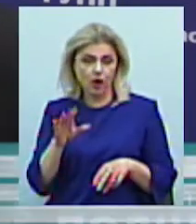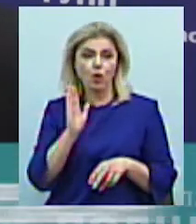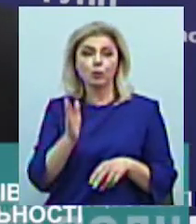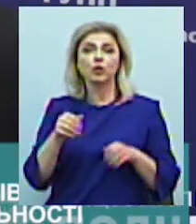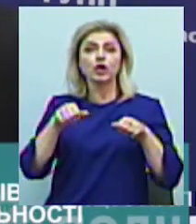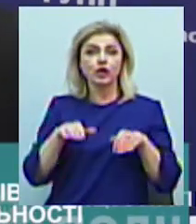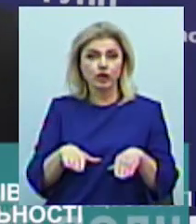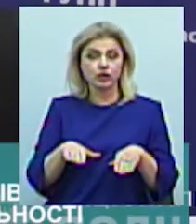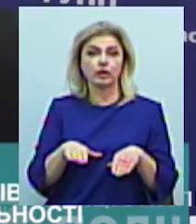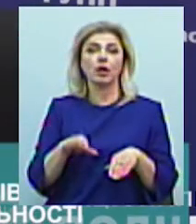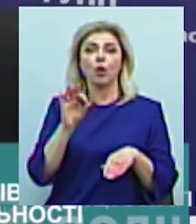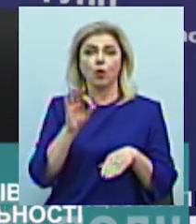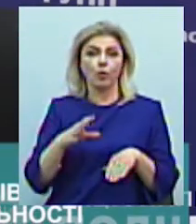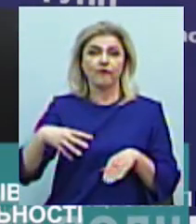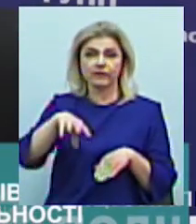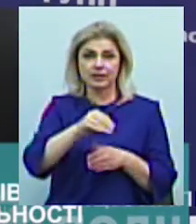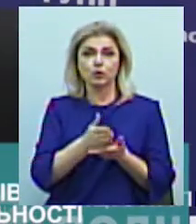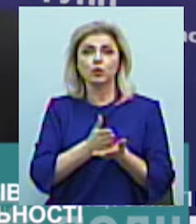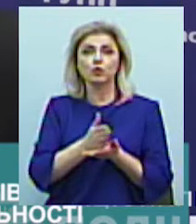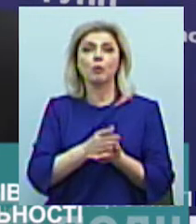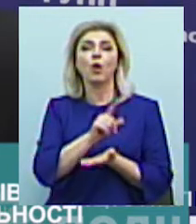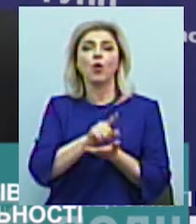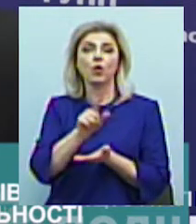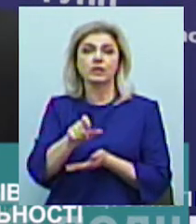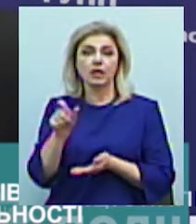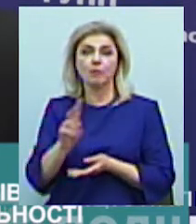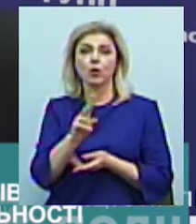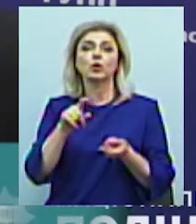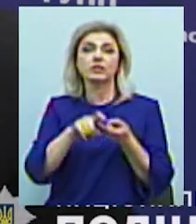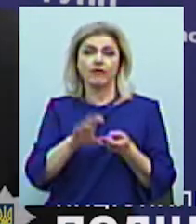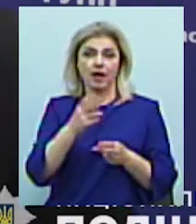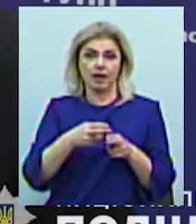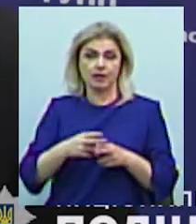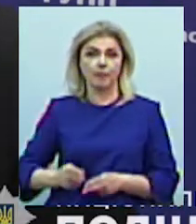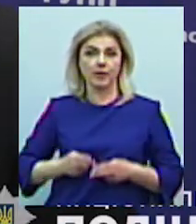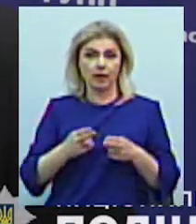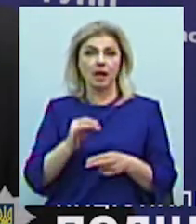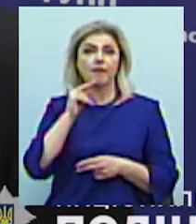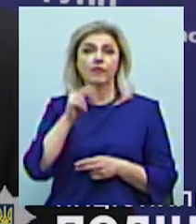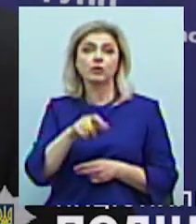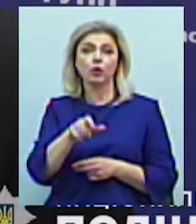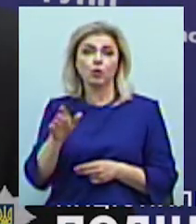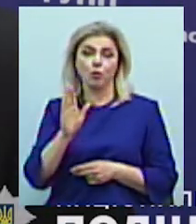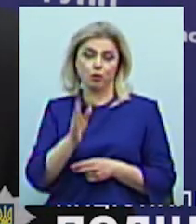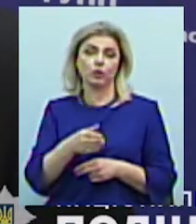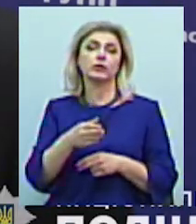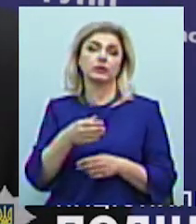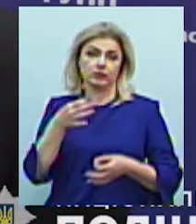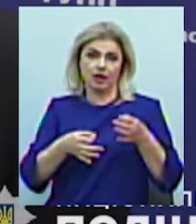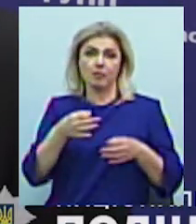рішення відносно всіх службових осіб, які причетні до вказаного злочину, та винні особи будуть притягнуті до